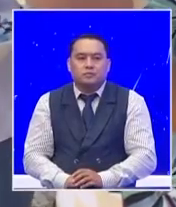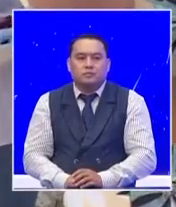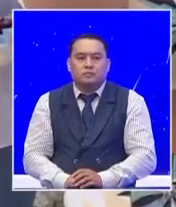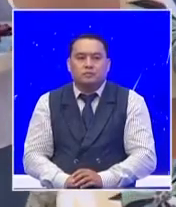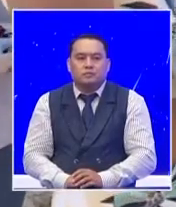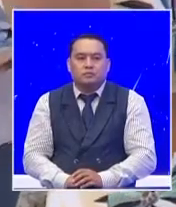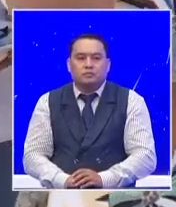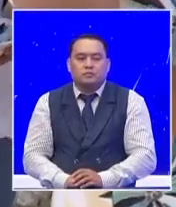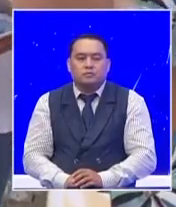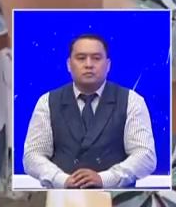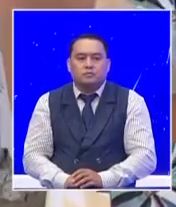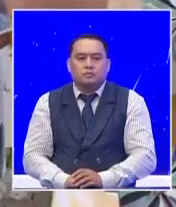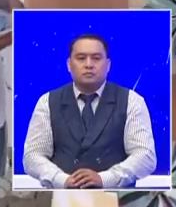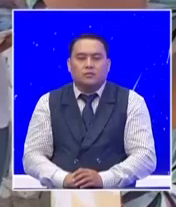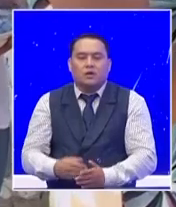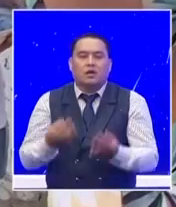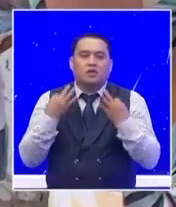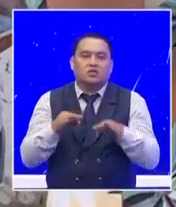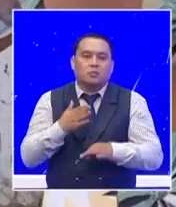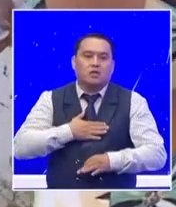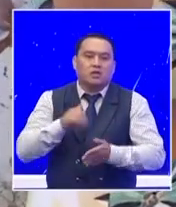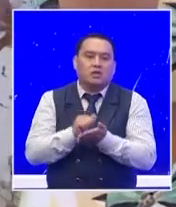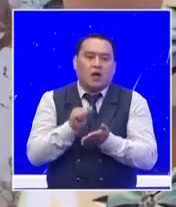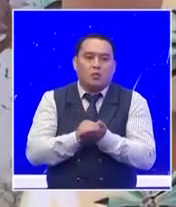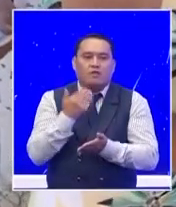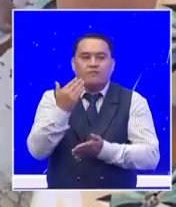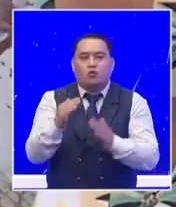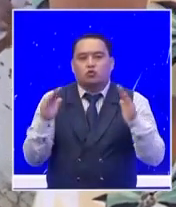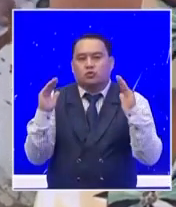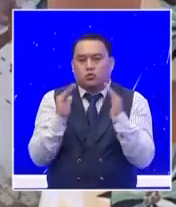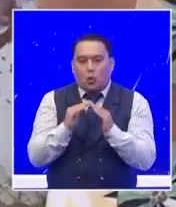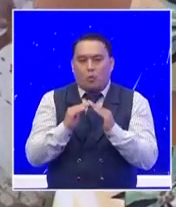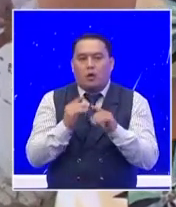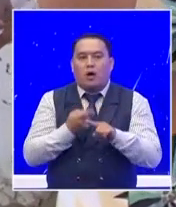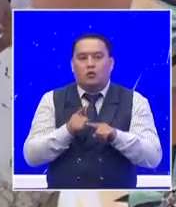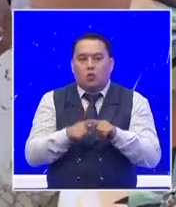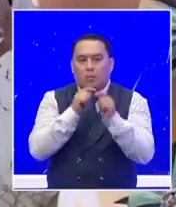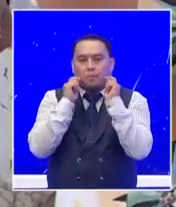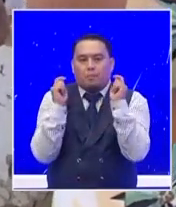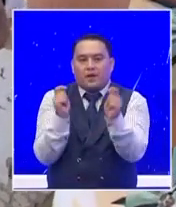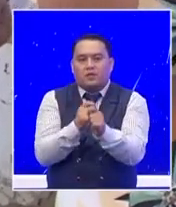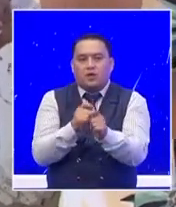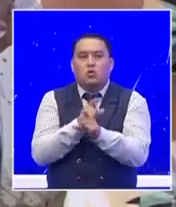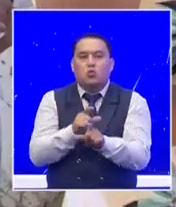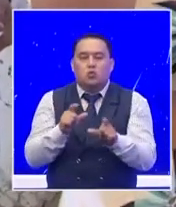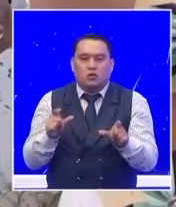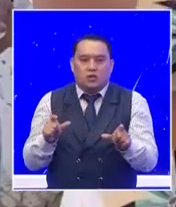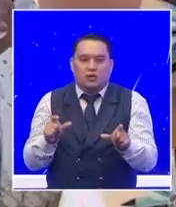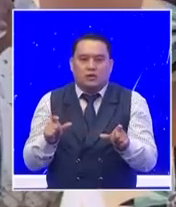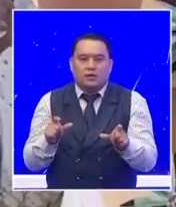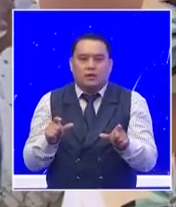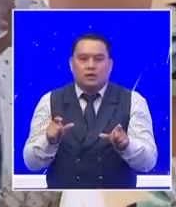мне подарить документ на твой дом, который тебе подарили неравнодушные